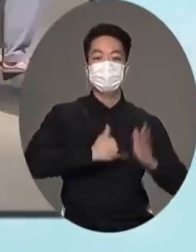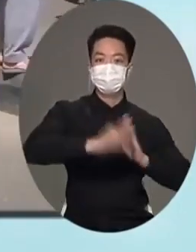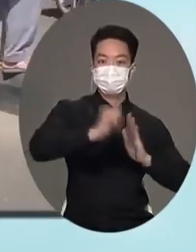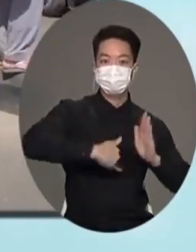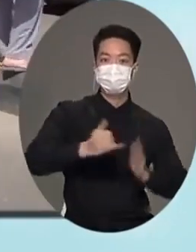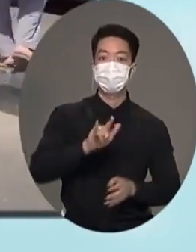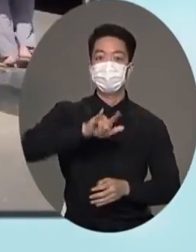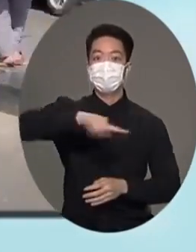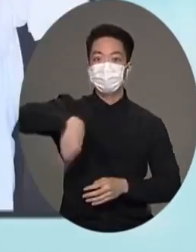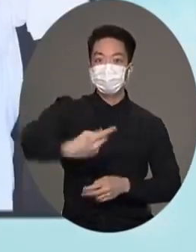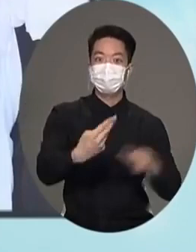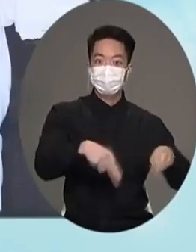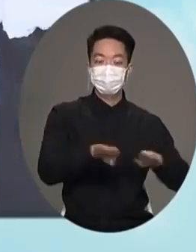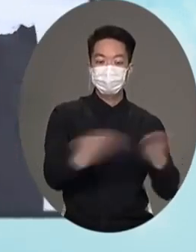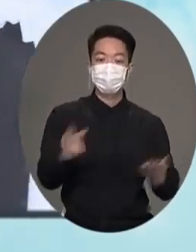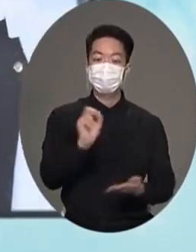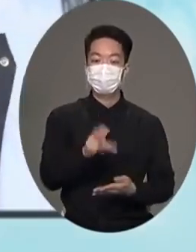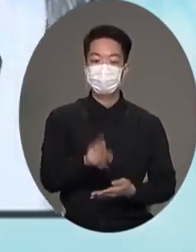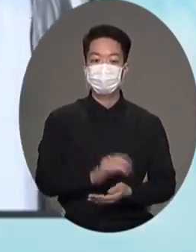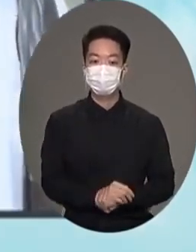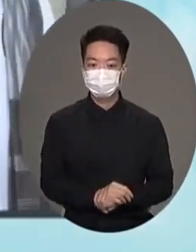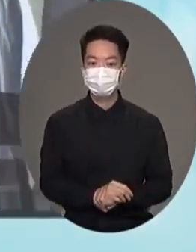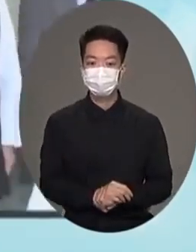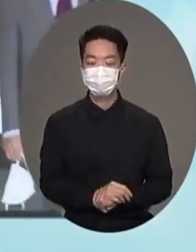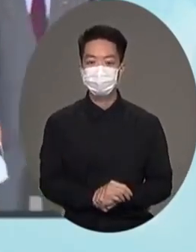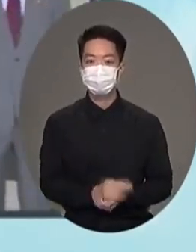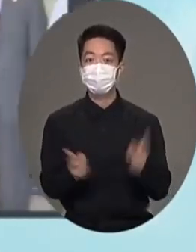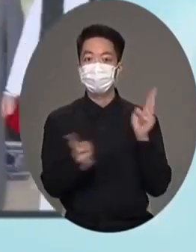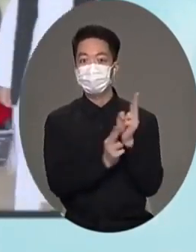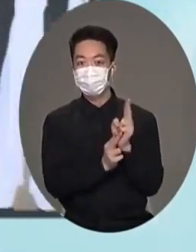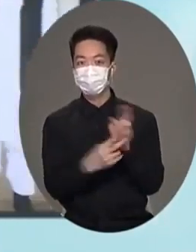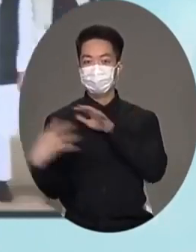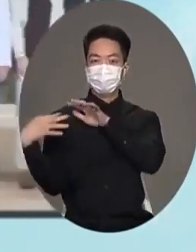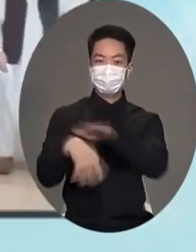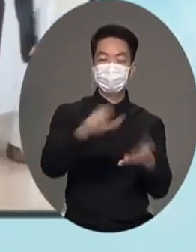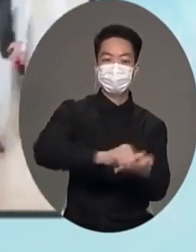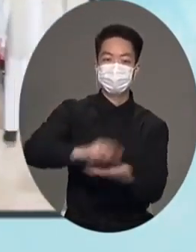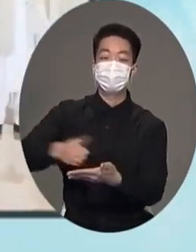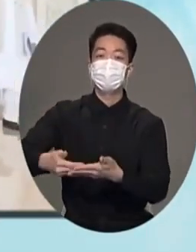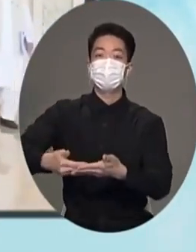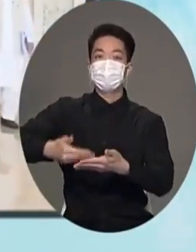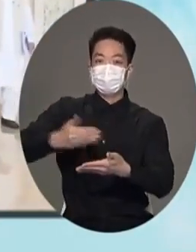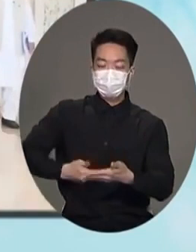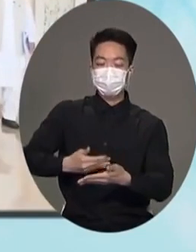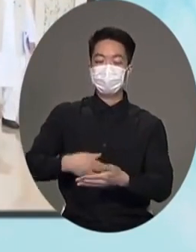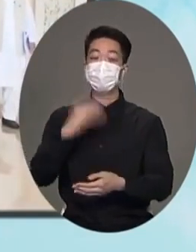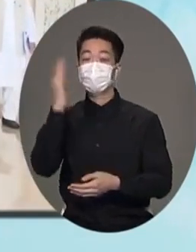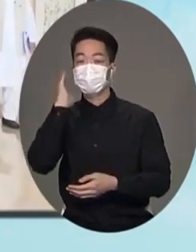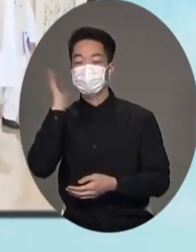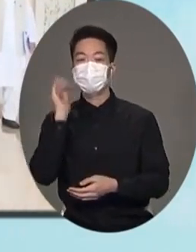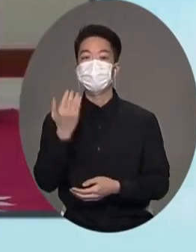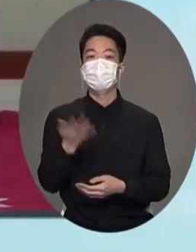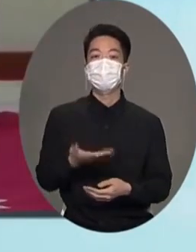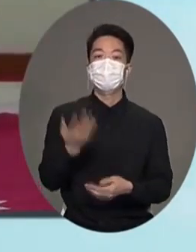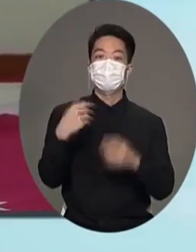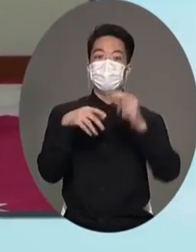境维持开放。在塔利班挥军攻占阿富汗各处之前，巴拉达尔在上个月底曾经率团访